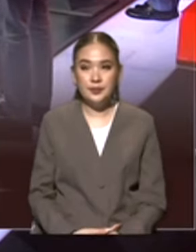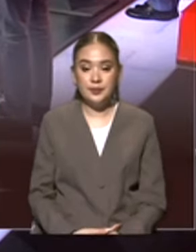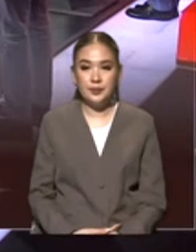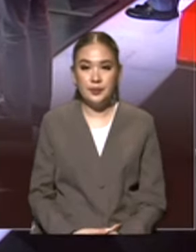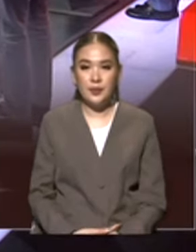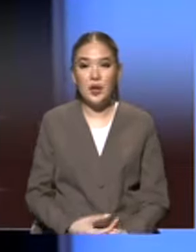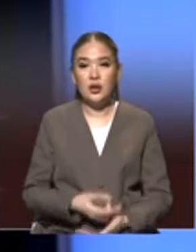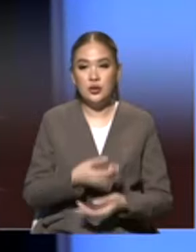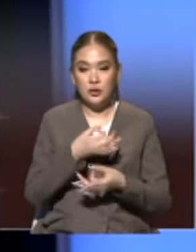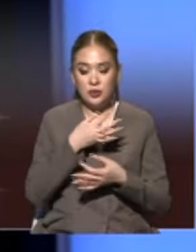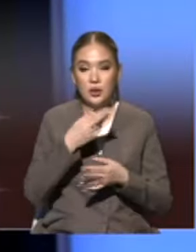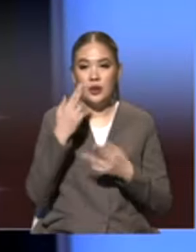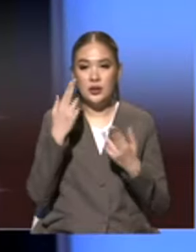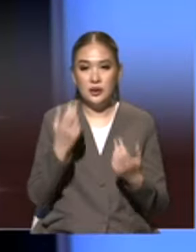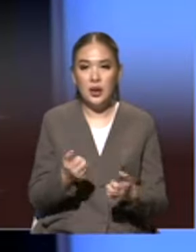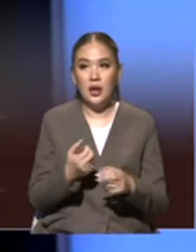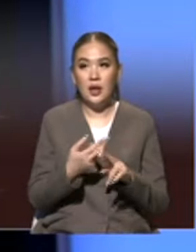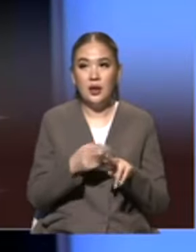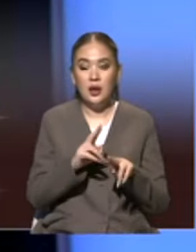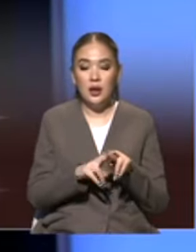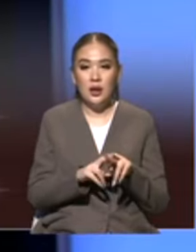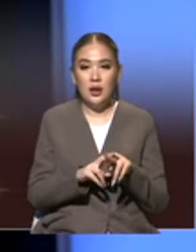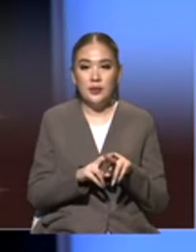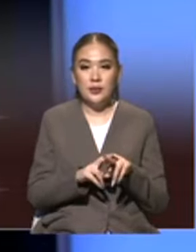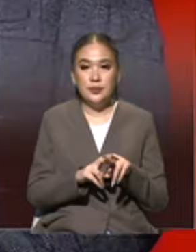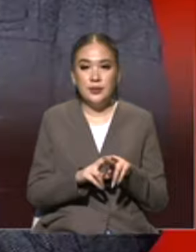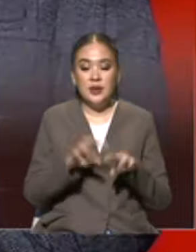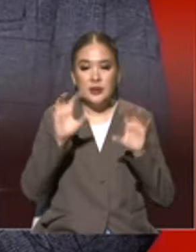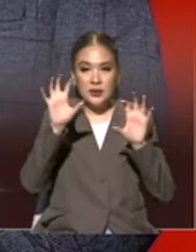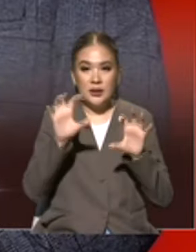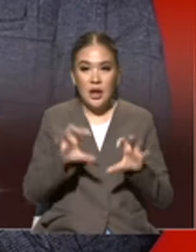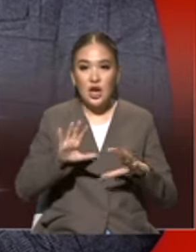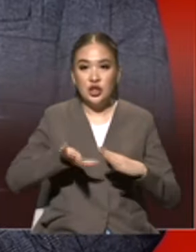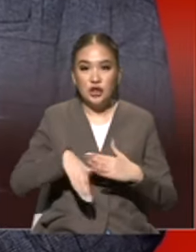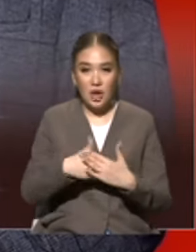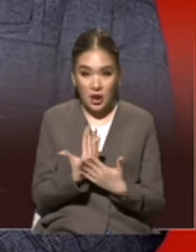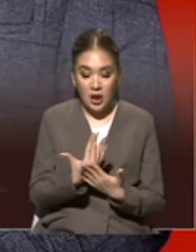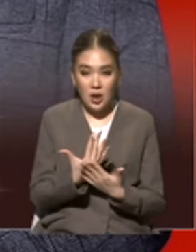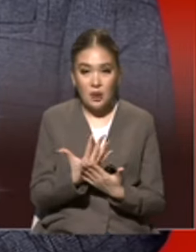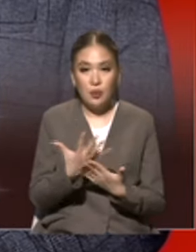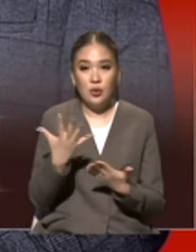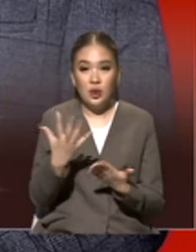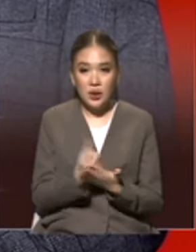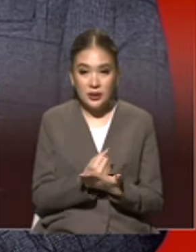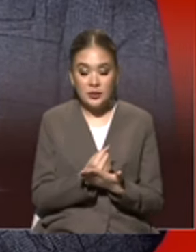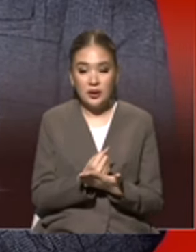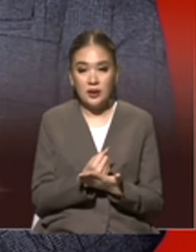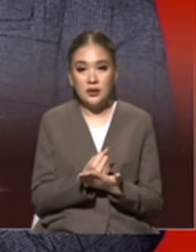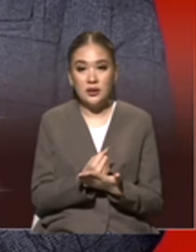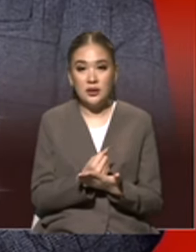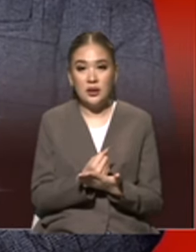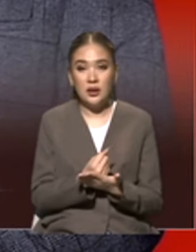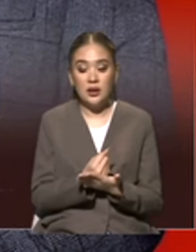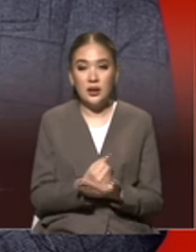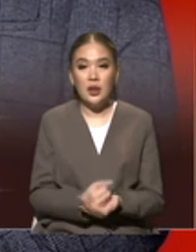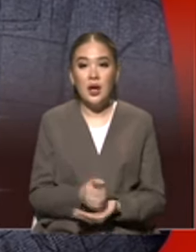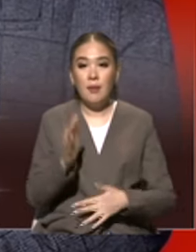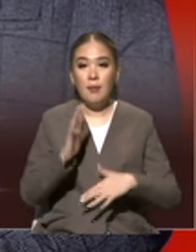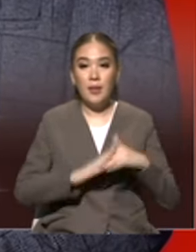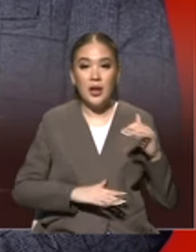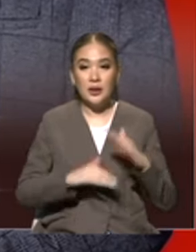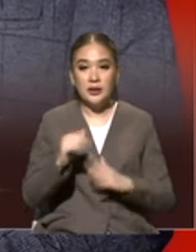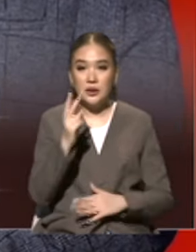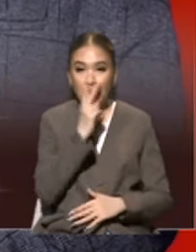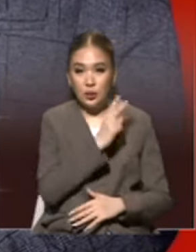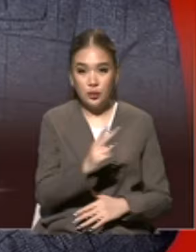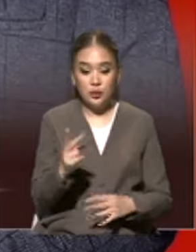Иә, бірақ әрине қосып кетерлік бар, өйткені заң жаңа болғандықтан ол әлі толық ықтималдығы практикада